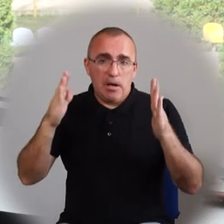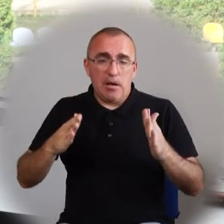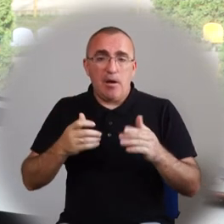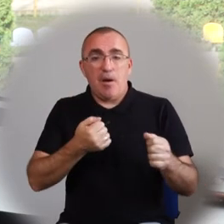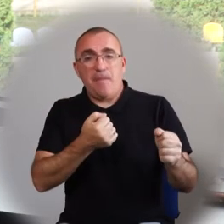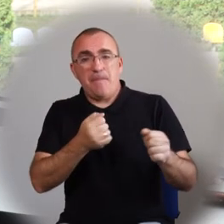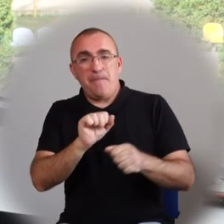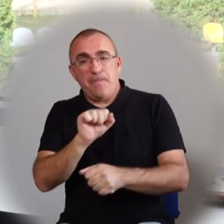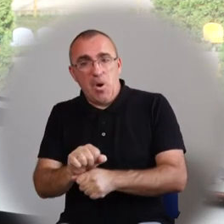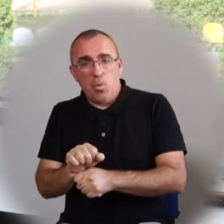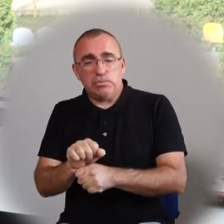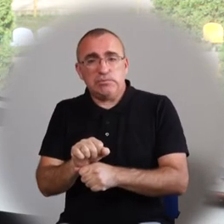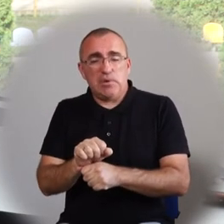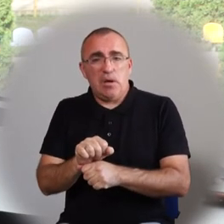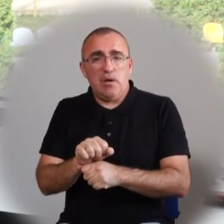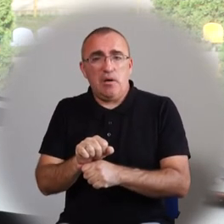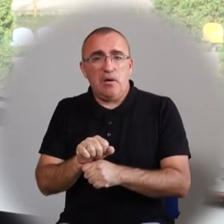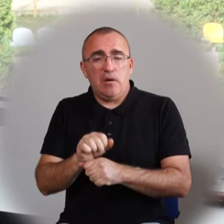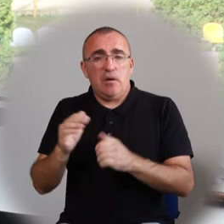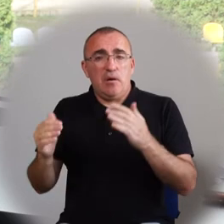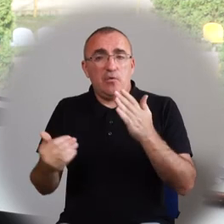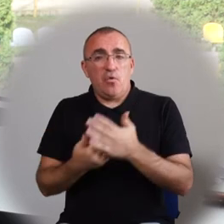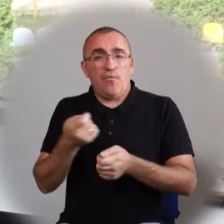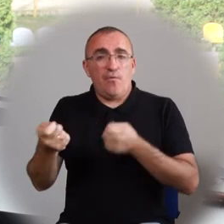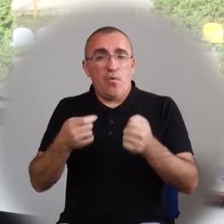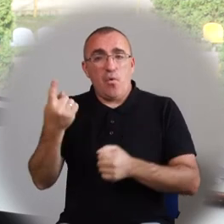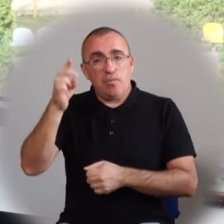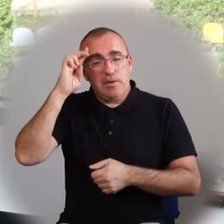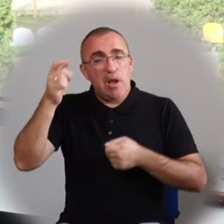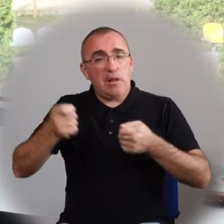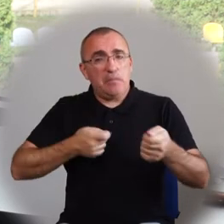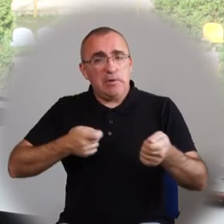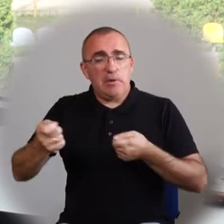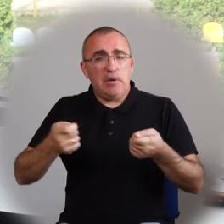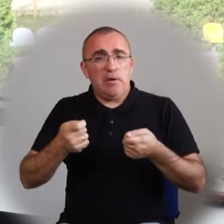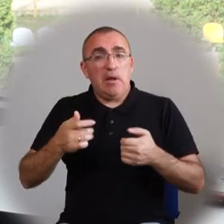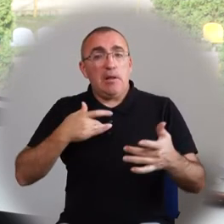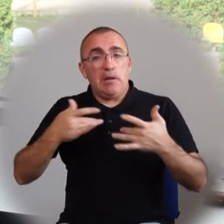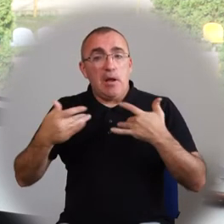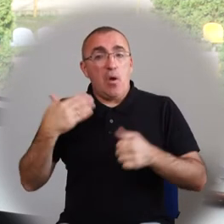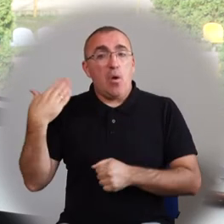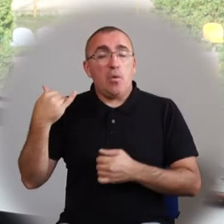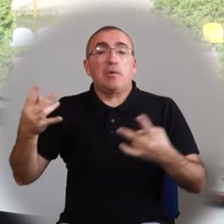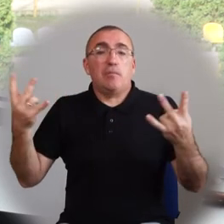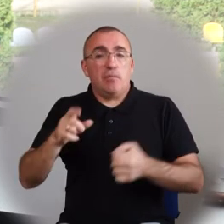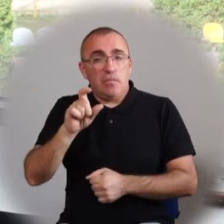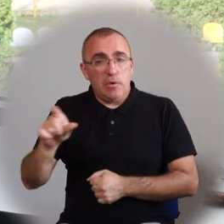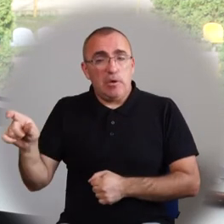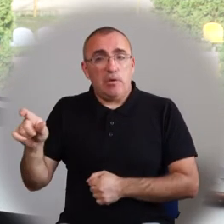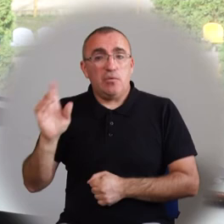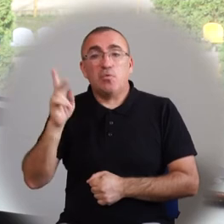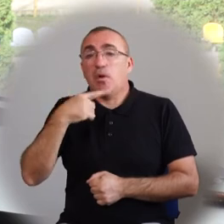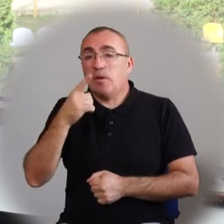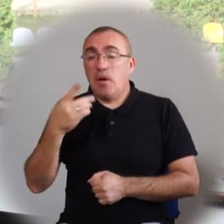запрацює театр. Тому що пауза після того, як прийшло нове керівництво обласної державної адміністрації, а театр